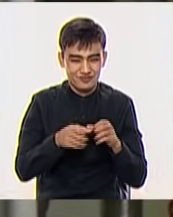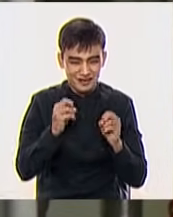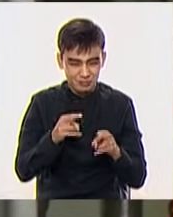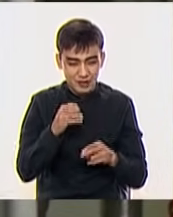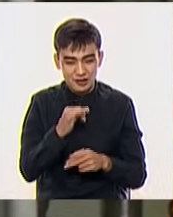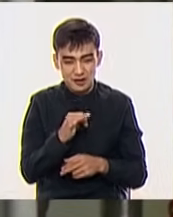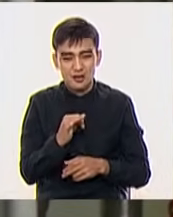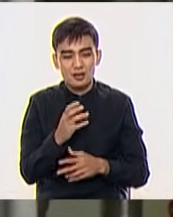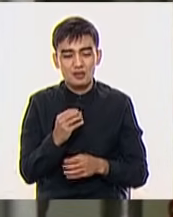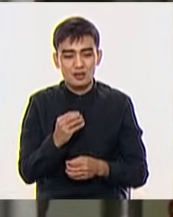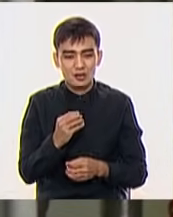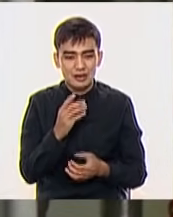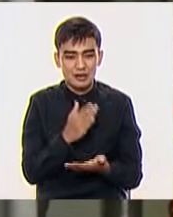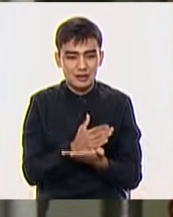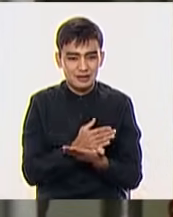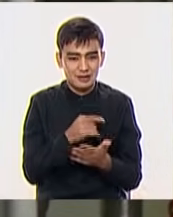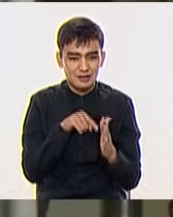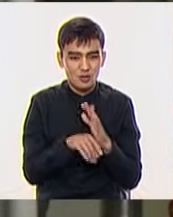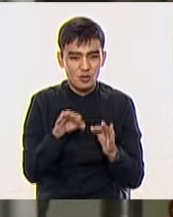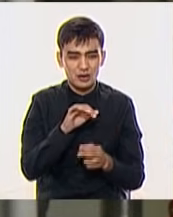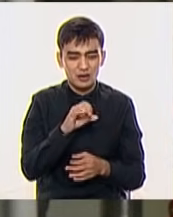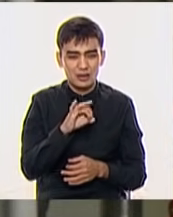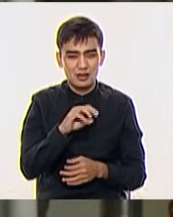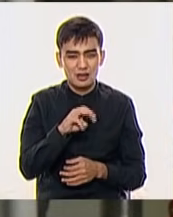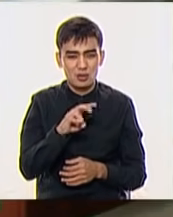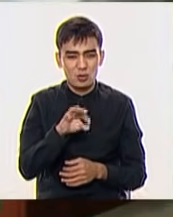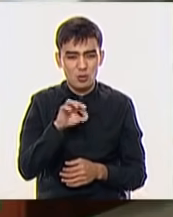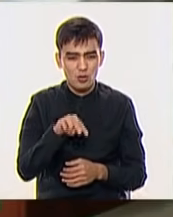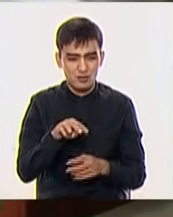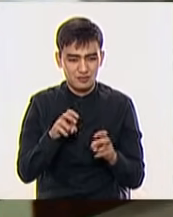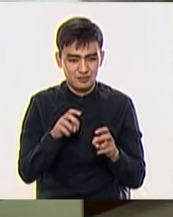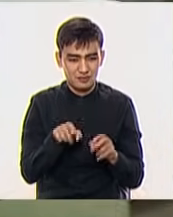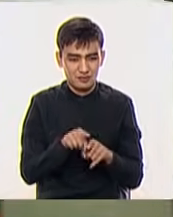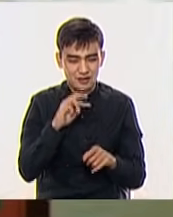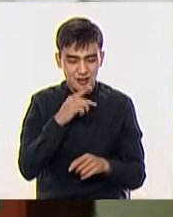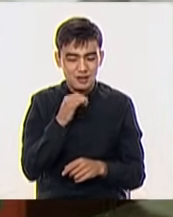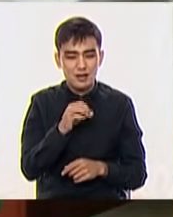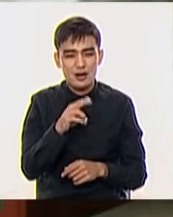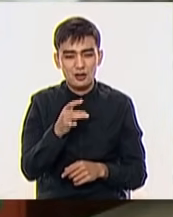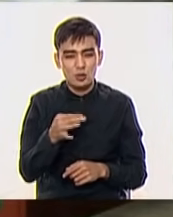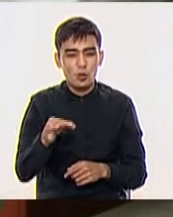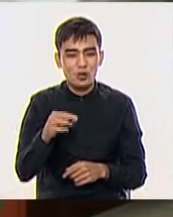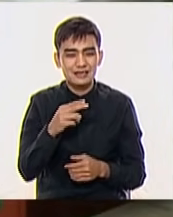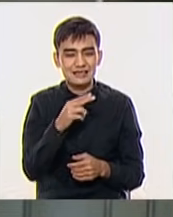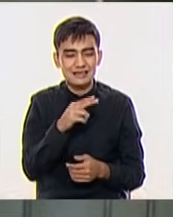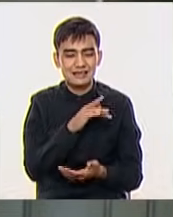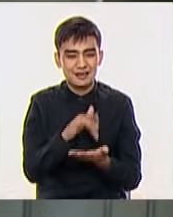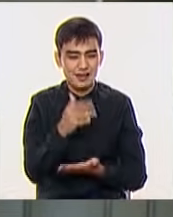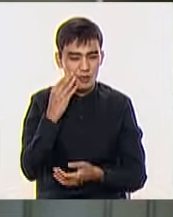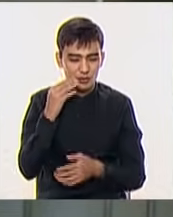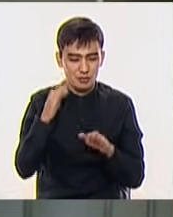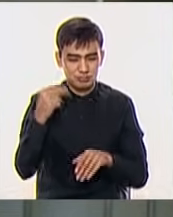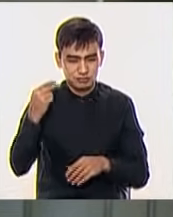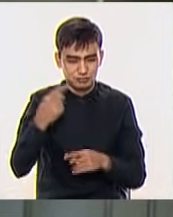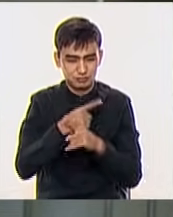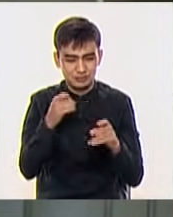И есть следы метанола. Поэтому врачи кардиоцентра в Алматы сразу забили